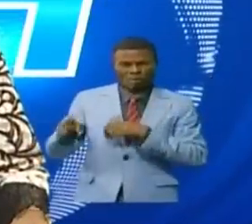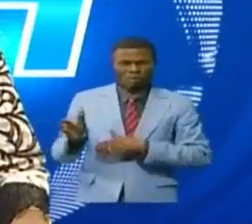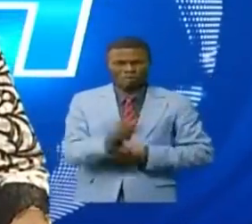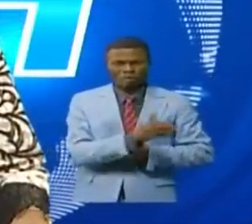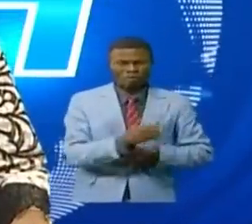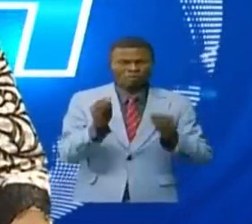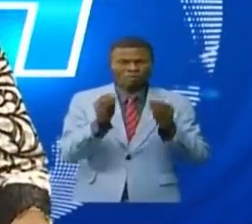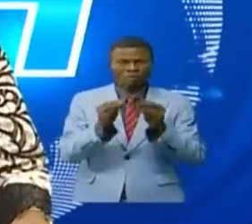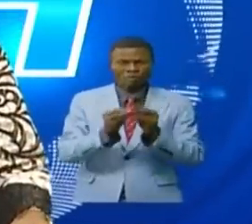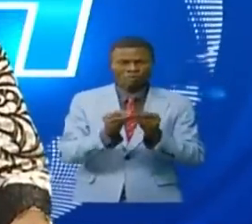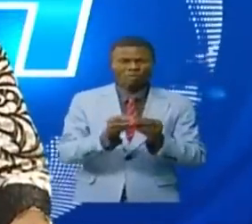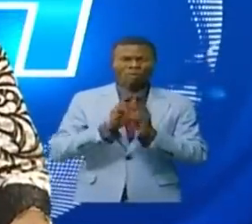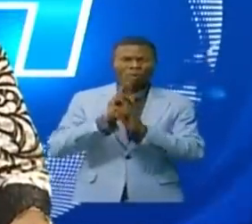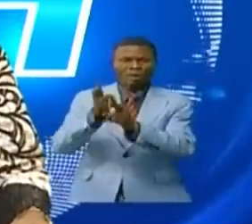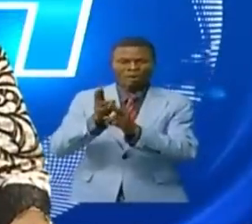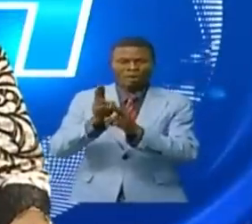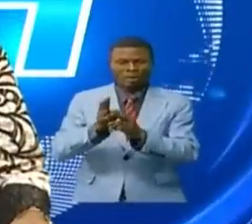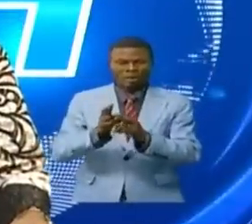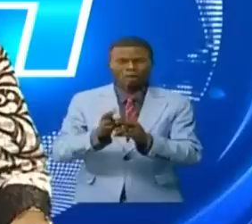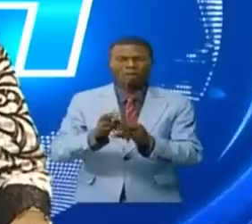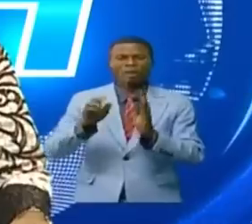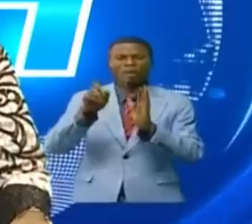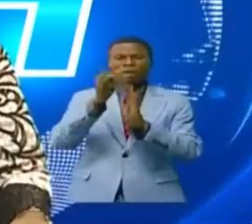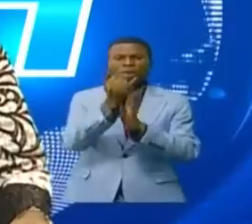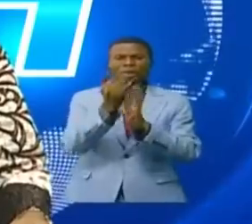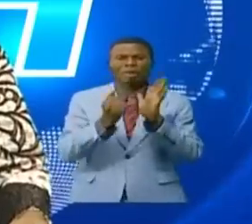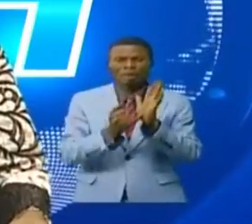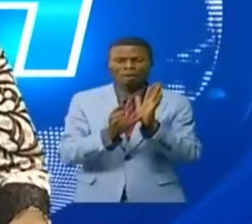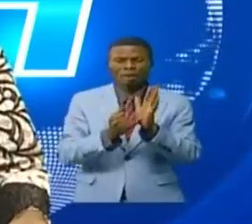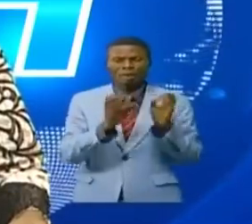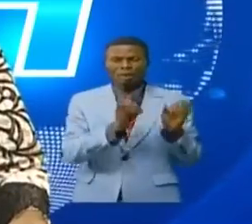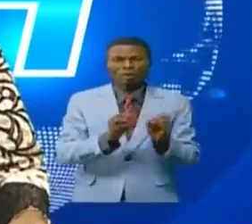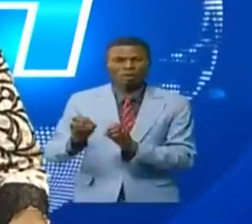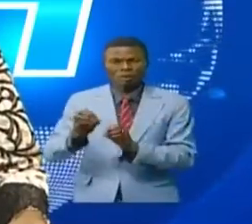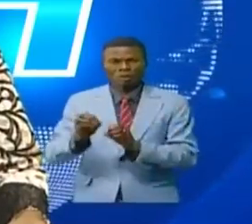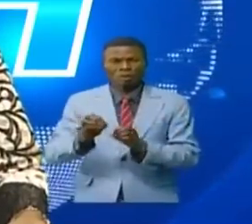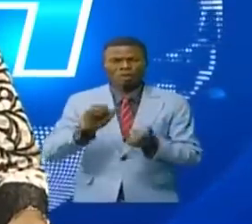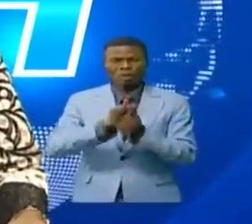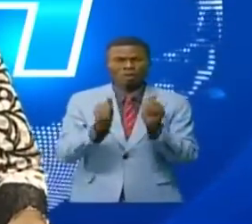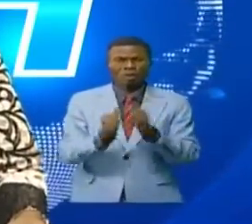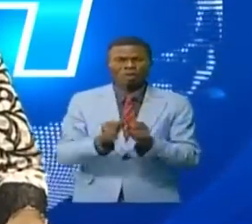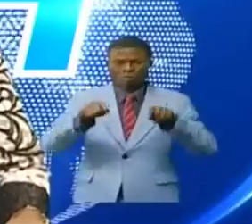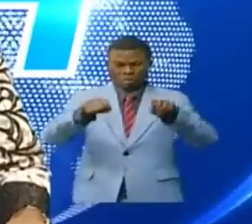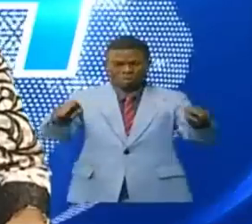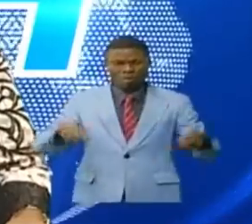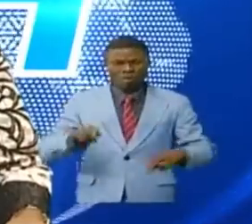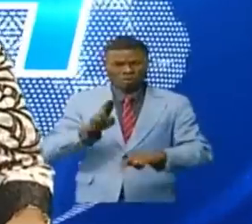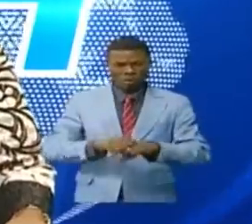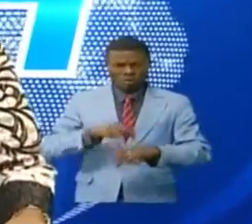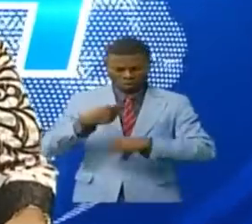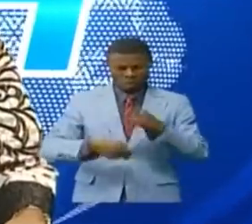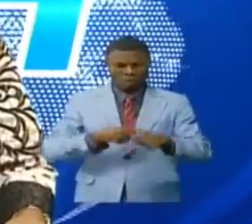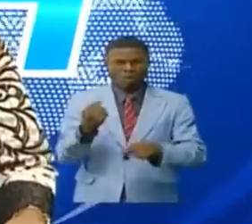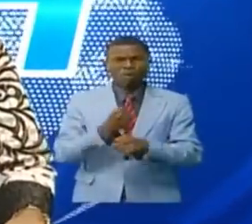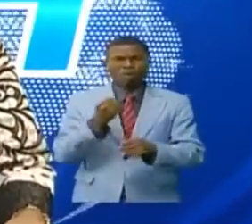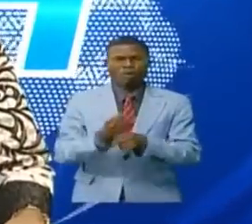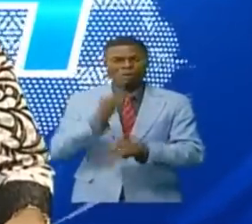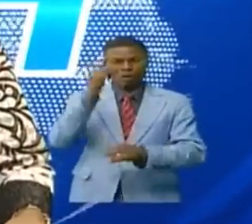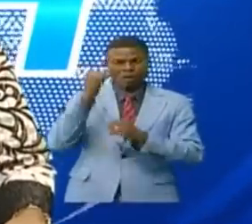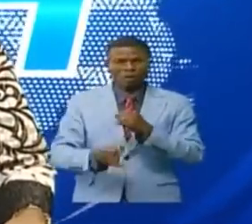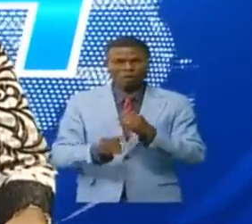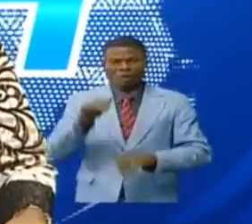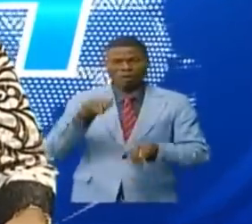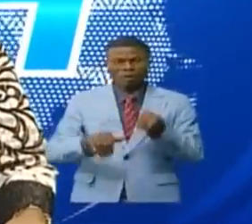L'atelier de substitution du rapport institutionnel et organisationnel du domaine foncier, ces travaux ont été lancés et clôturés par